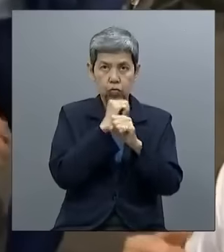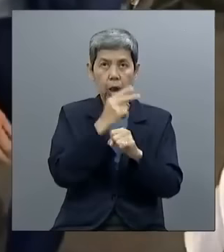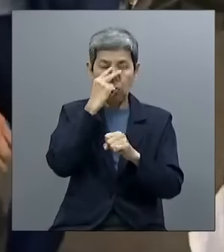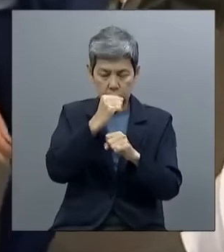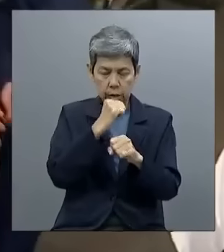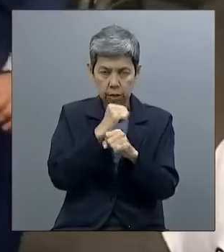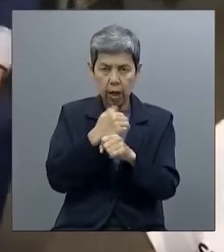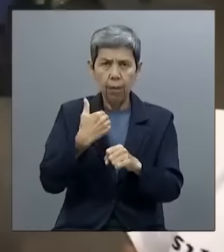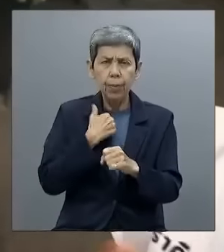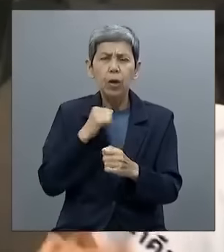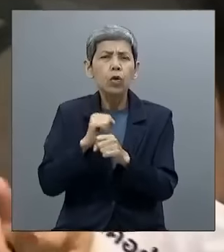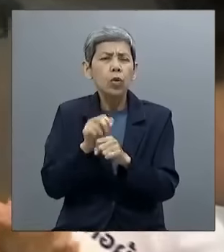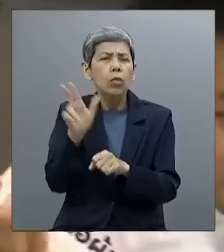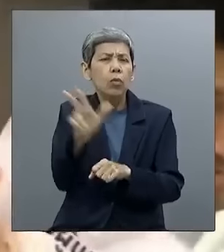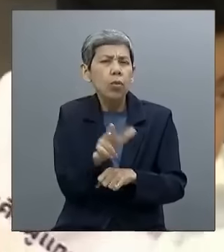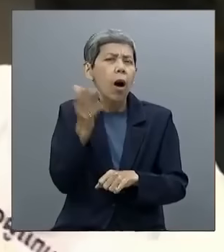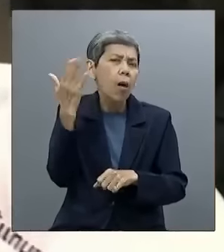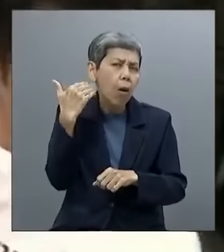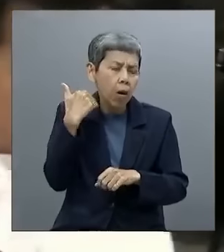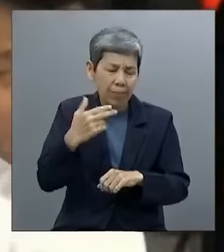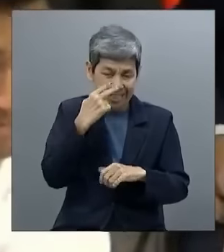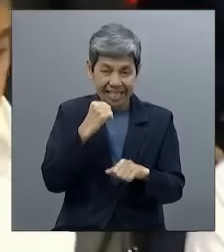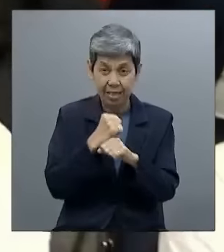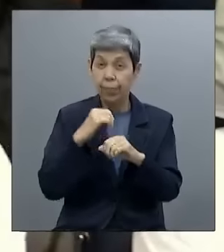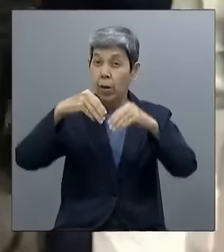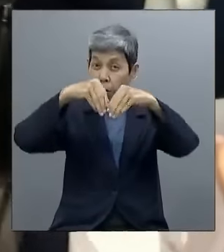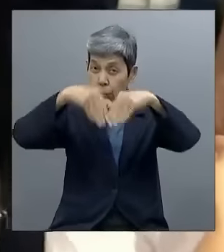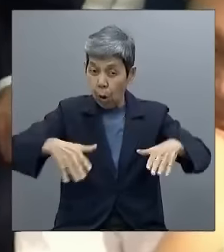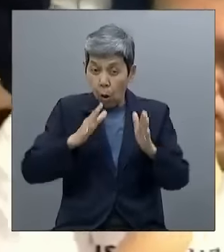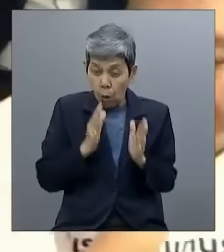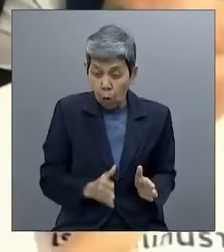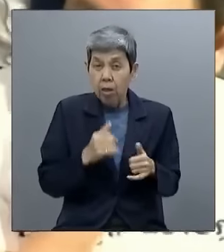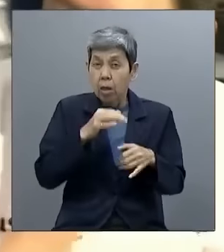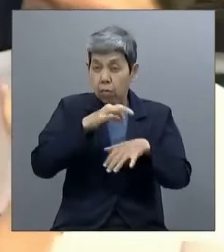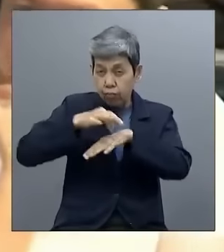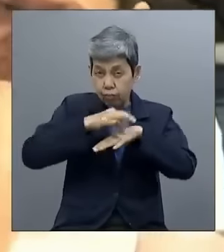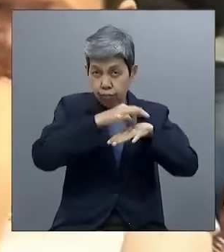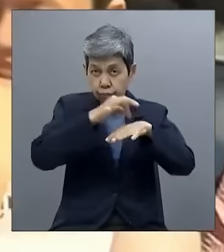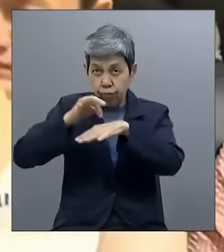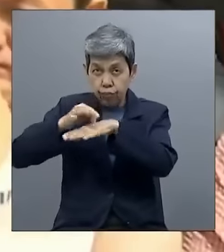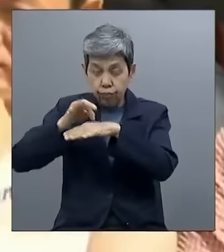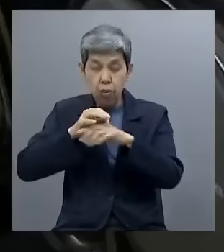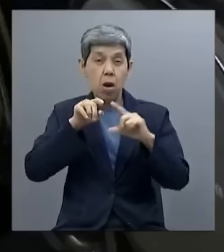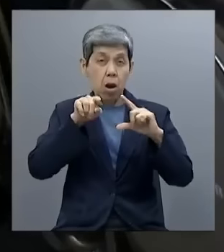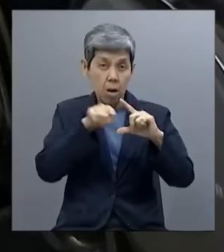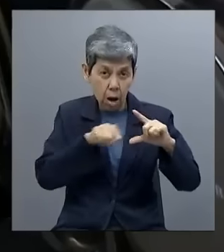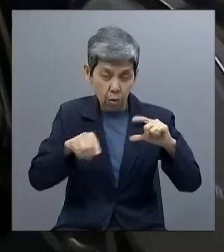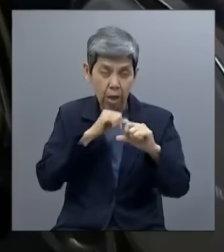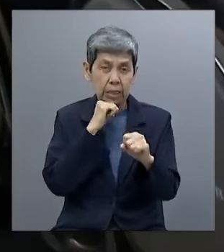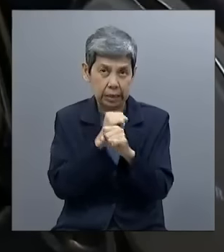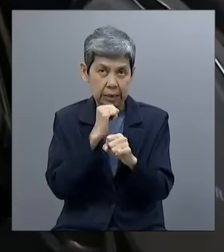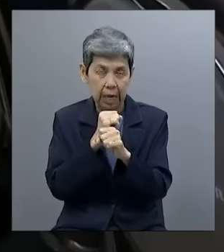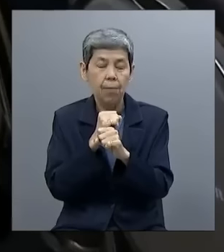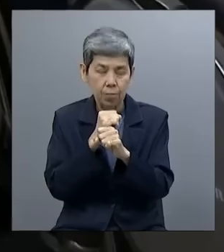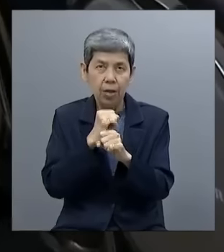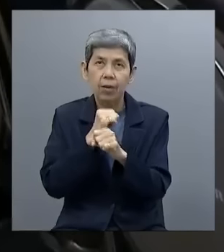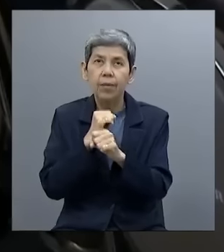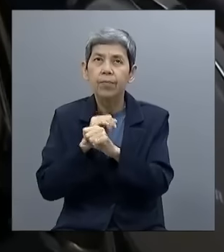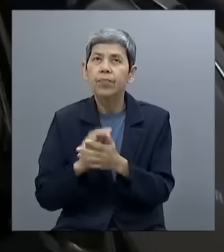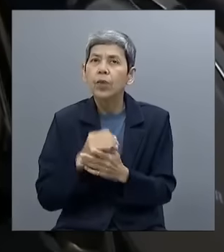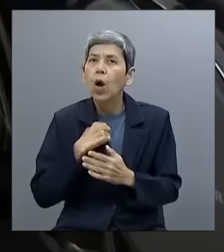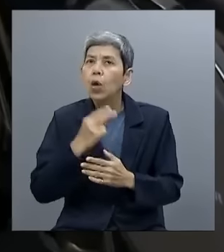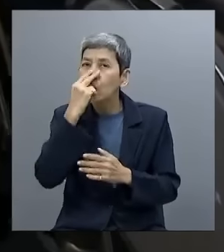นจากพรรคไทยรักษาชาติมาแล้วทำให้โครงสร้างบุคคลตามข้อบังคับพรรคก้าวไกลถูกจัดวางรองรับสถานการณ์ไว้